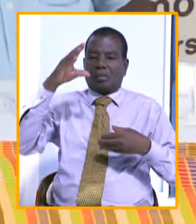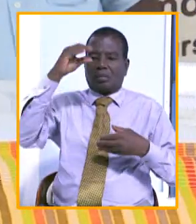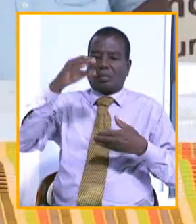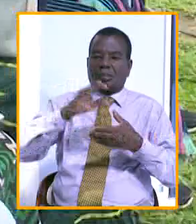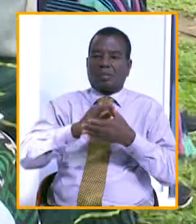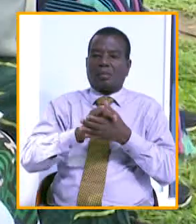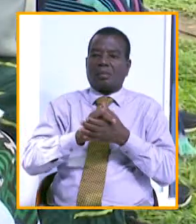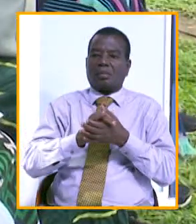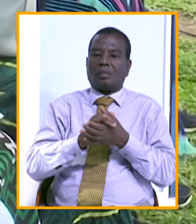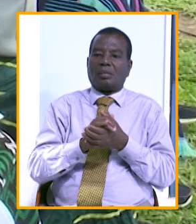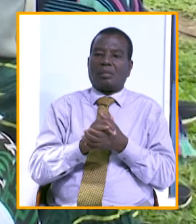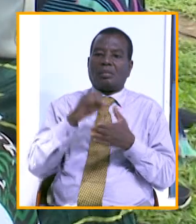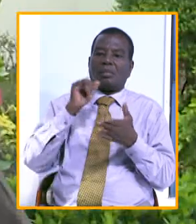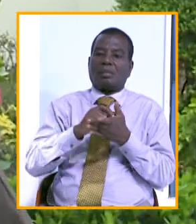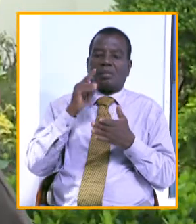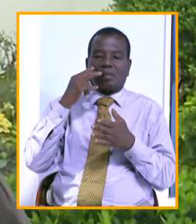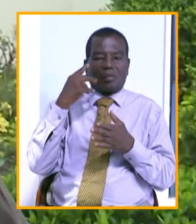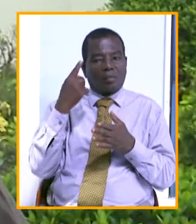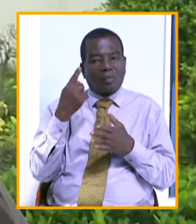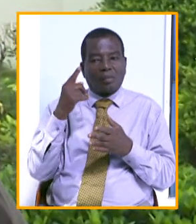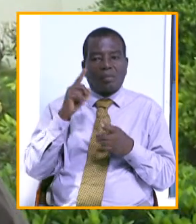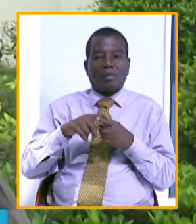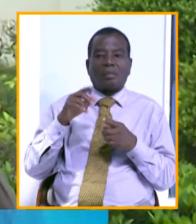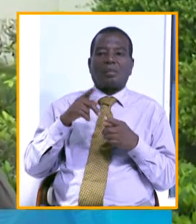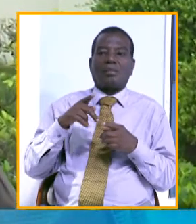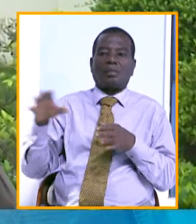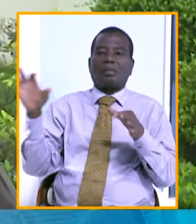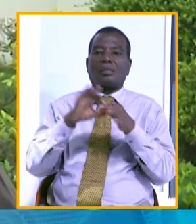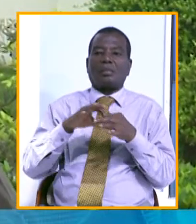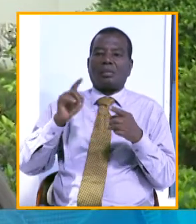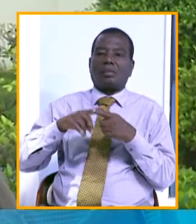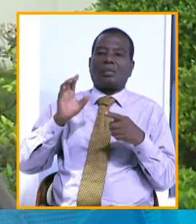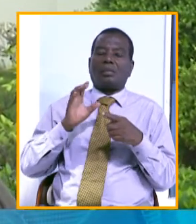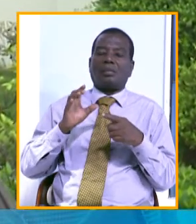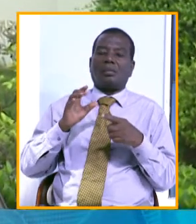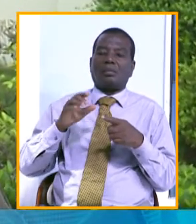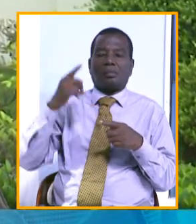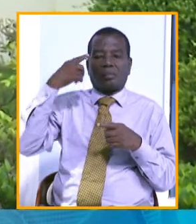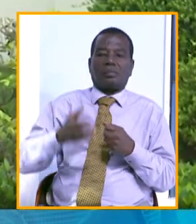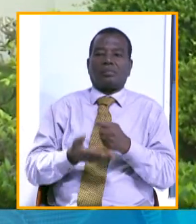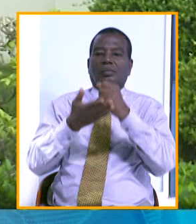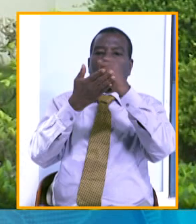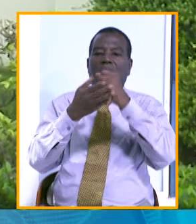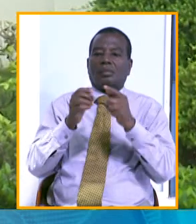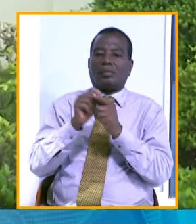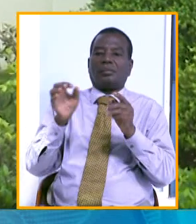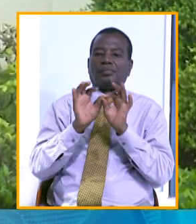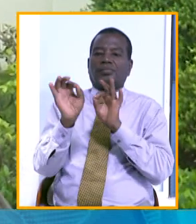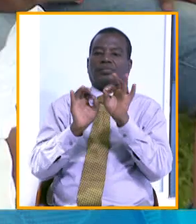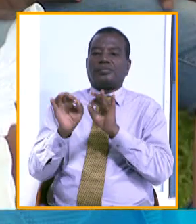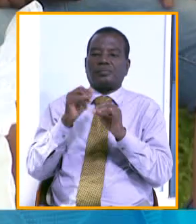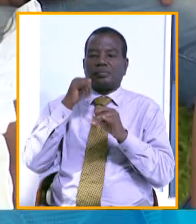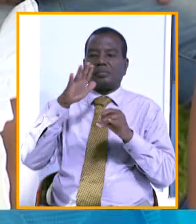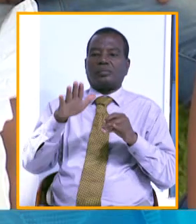cette édition. C'est un clin d'œil que nous faisons à nos partenaires, à nos époux, pour un soutien plus expressif de la